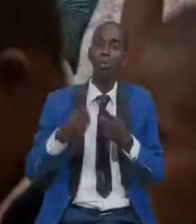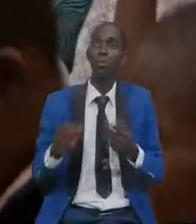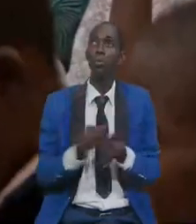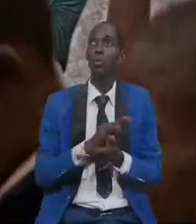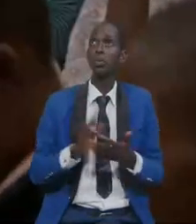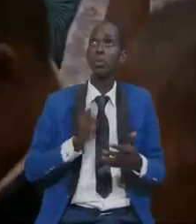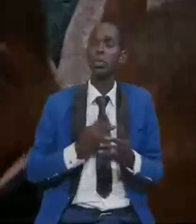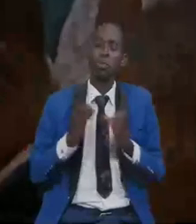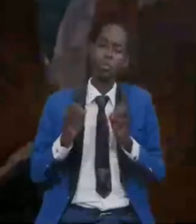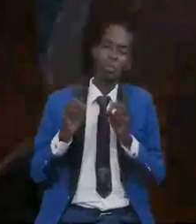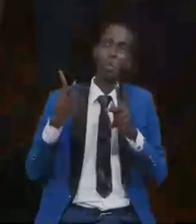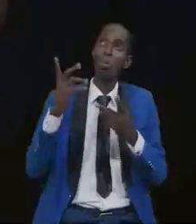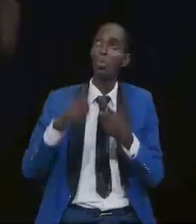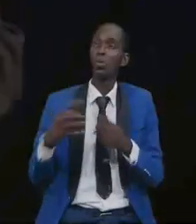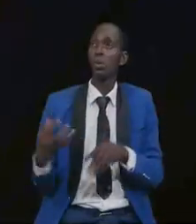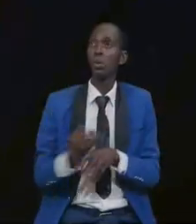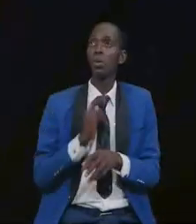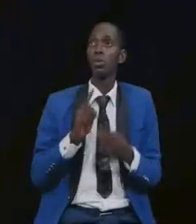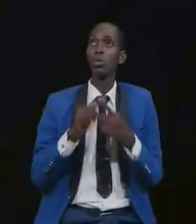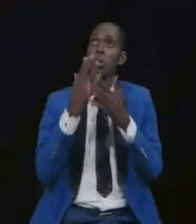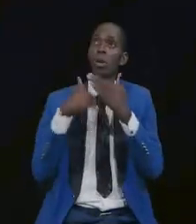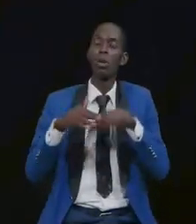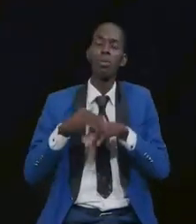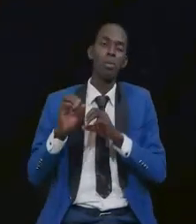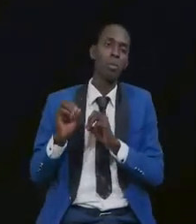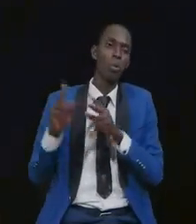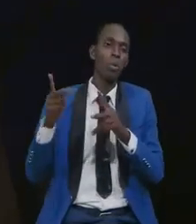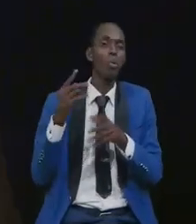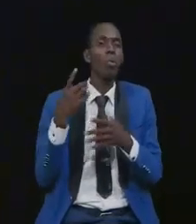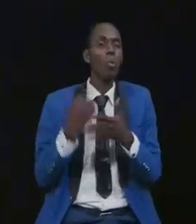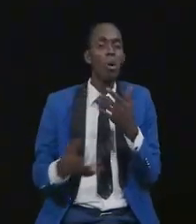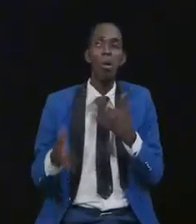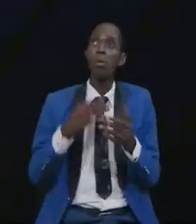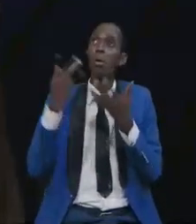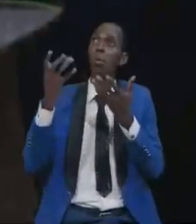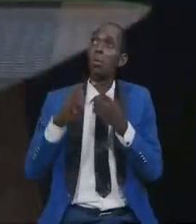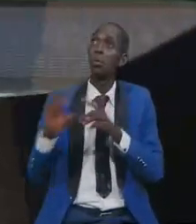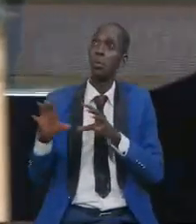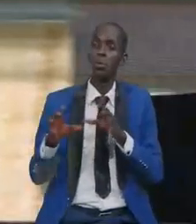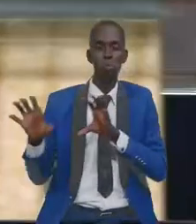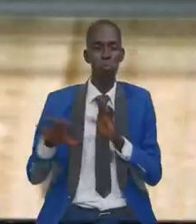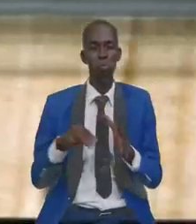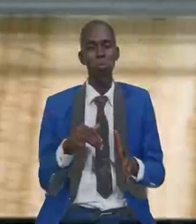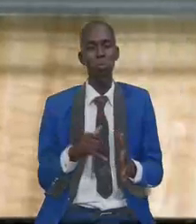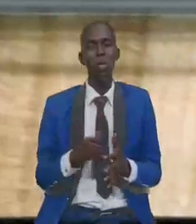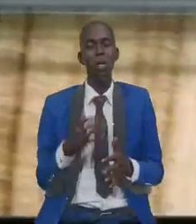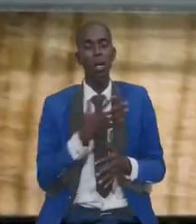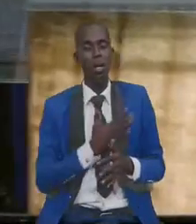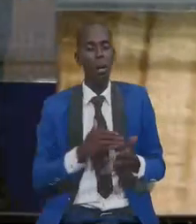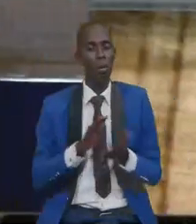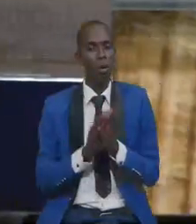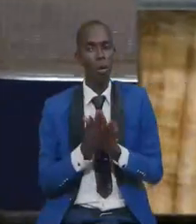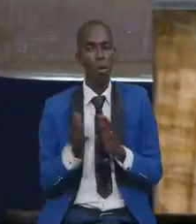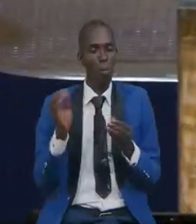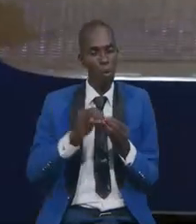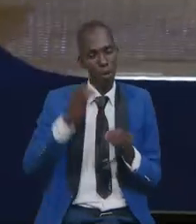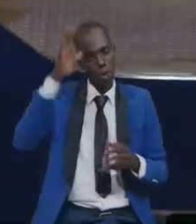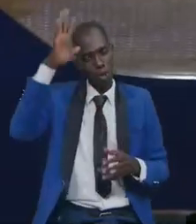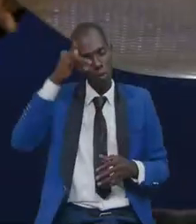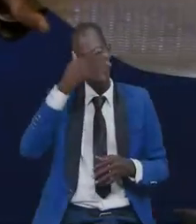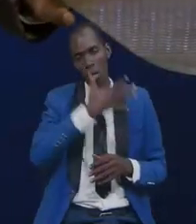nous jeter. Il ne veut nous en faire enfer. Il n'a qu'à le faire seulement. Et non, ils sont défiants et